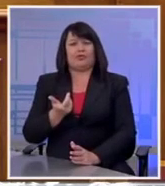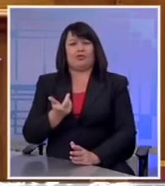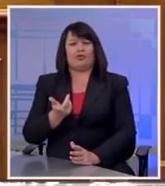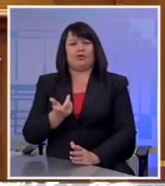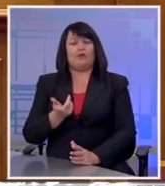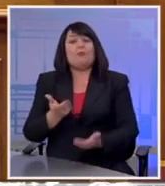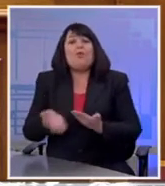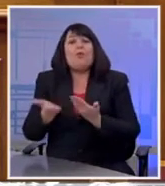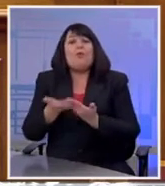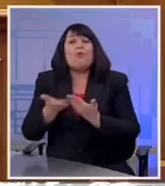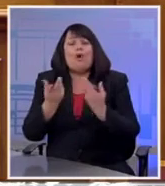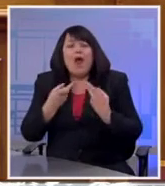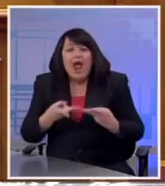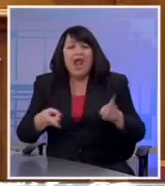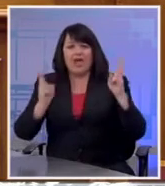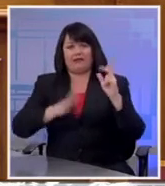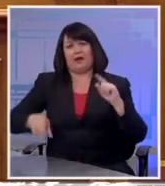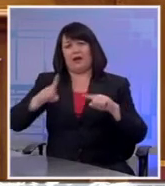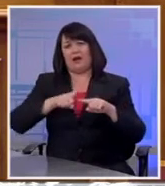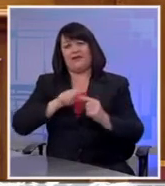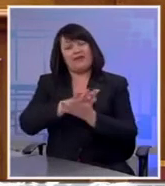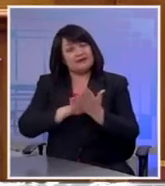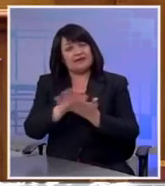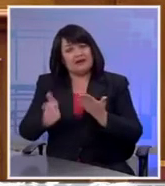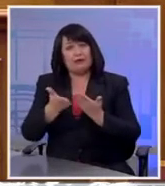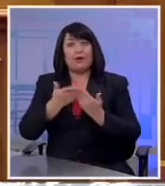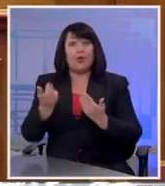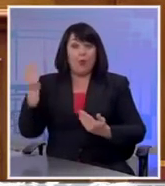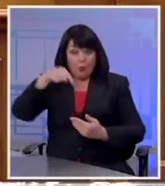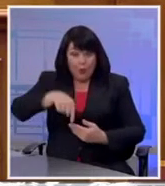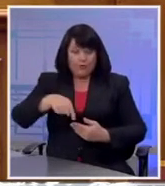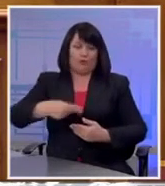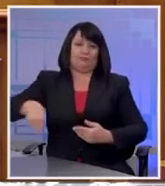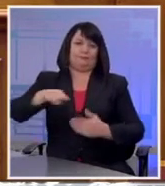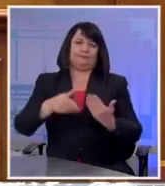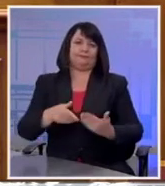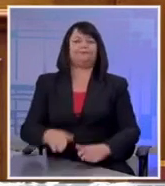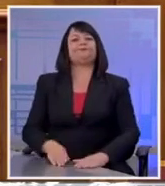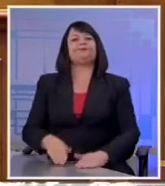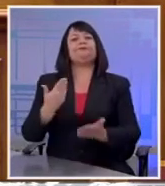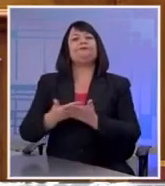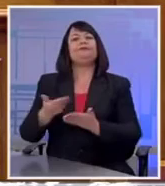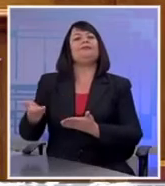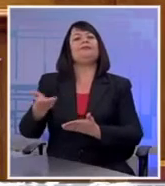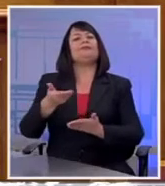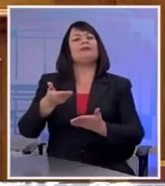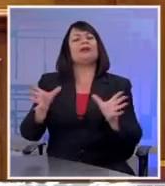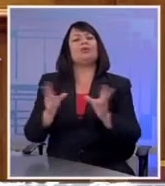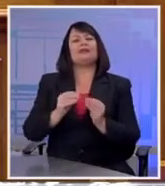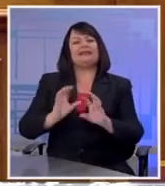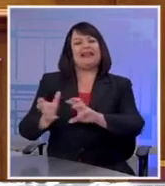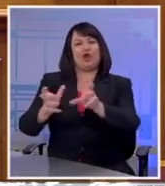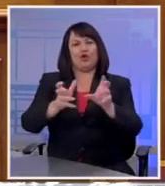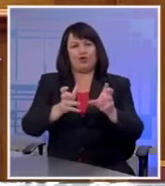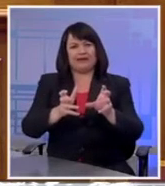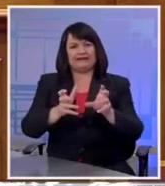έχει συμβάλει στο να ελευθερωθεί αυτό το έθνος και να είμαστε σήμερα εδώ όλοι. Για τις τηλεοπτικές άδειες η άποψή μου είναι